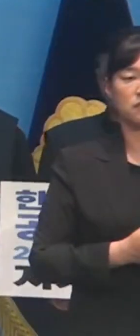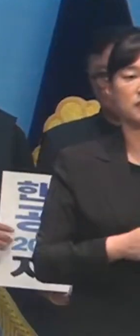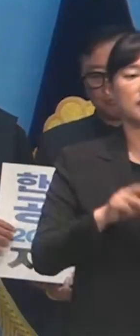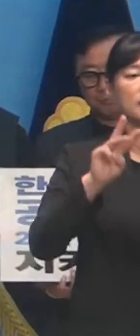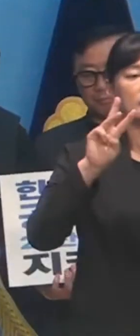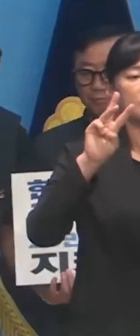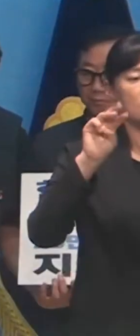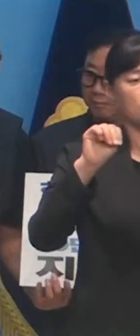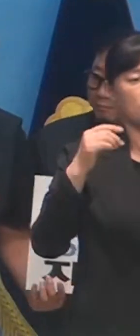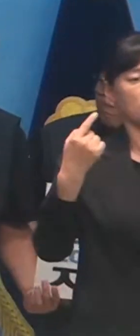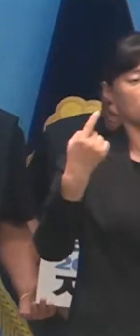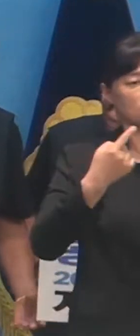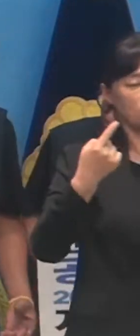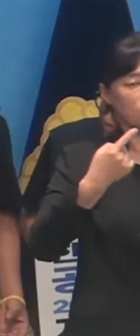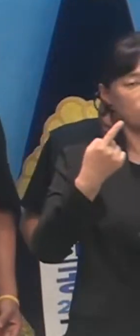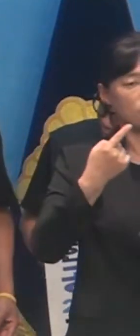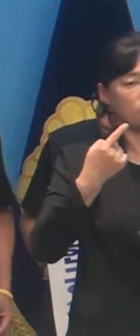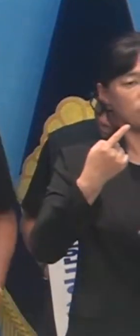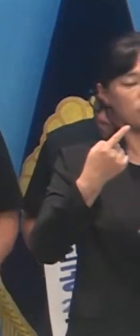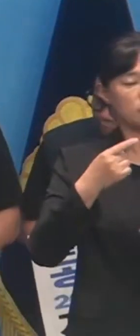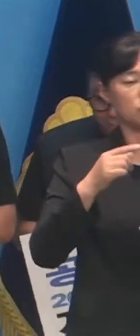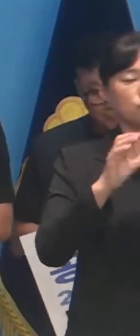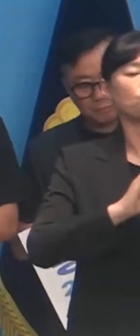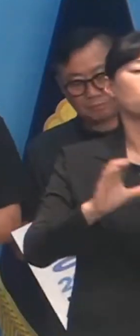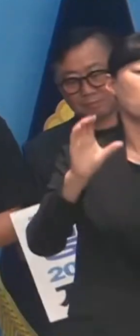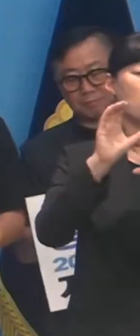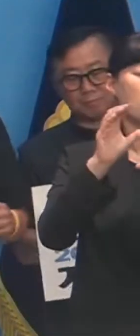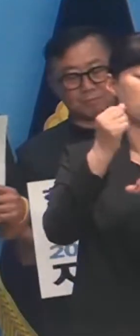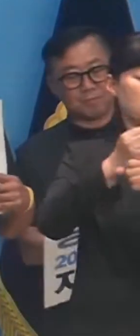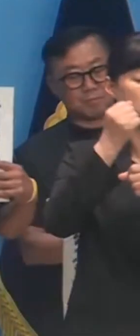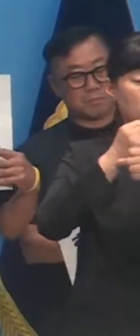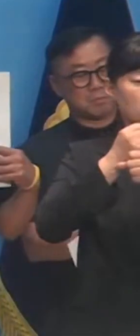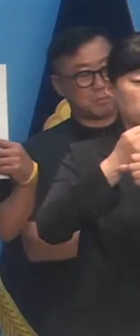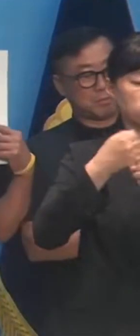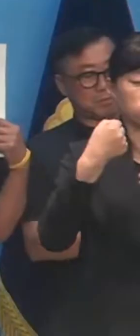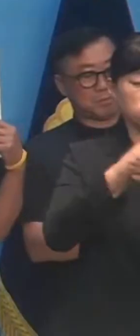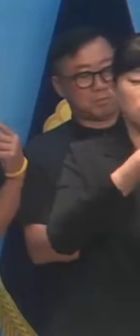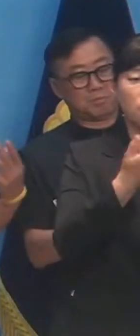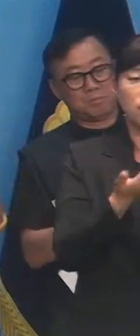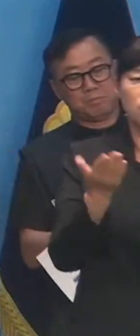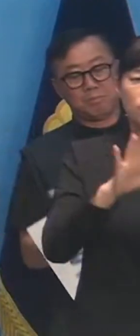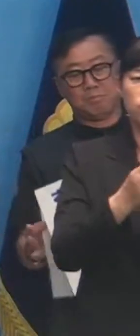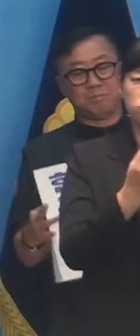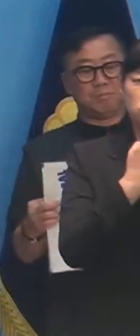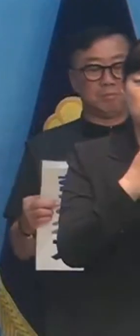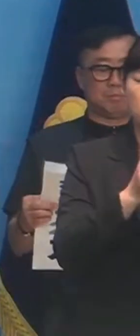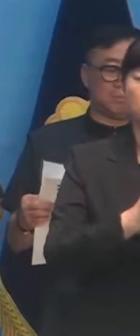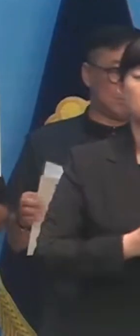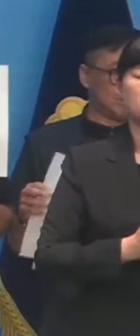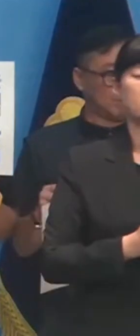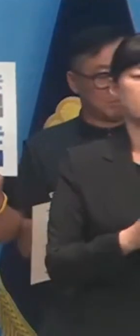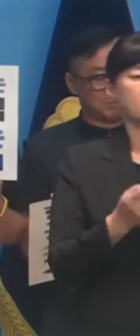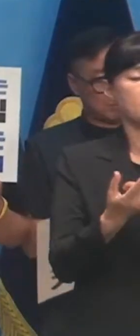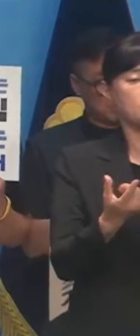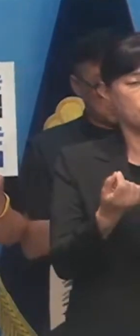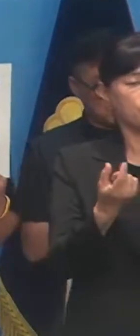3만 1000대 정도 추가 생산하기로 결정을 했음에도 불구하고 이렇게